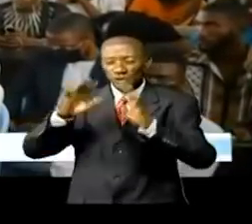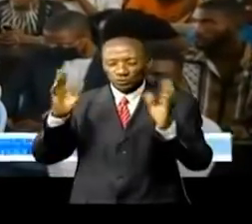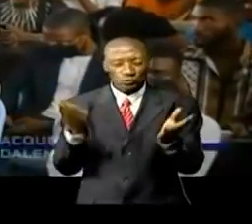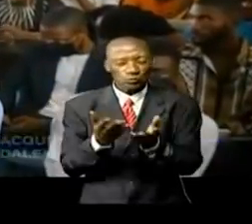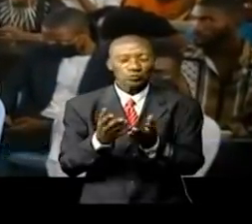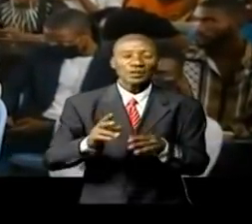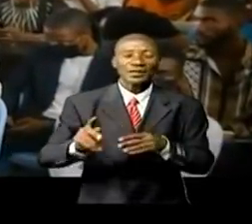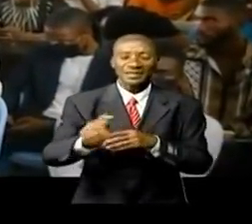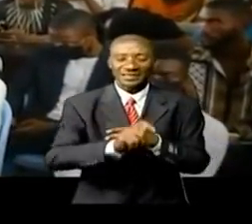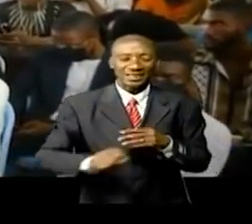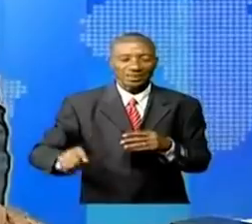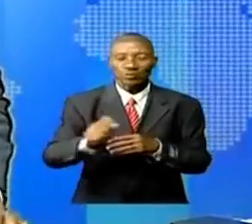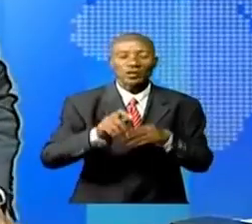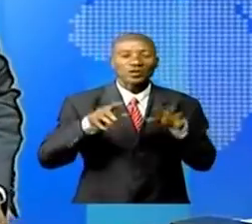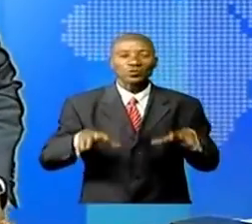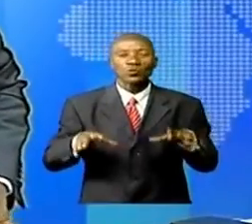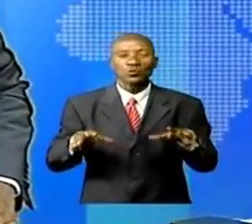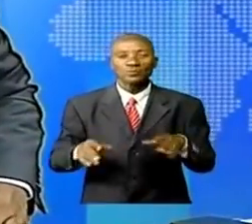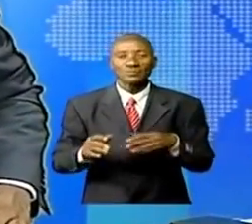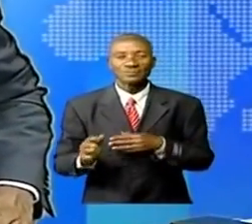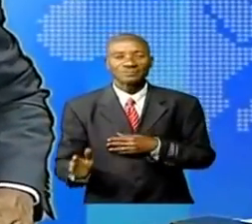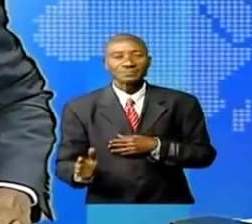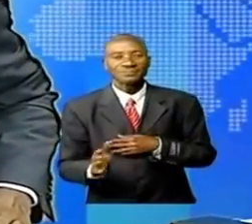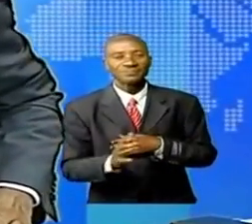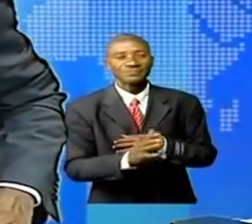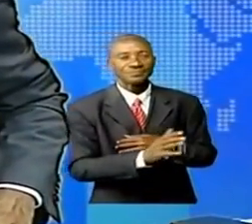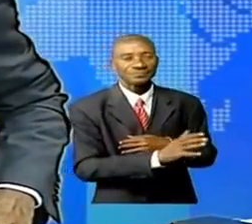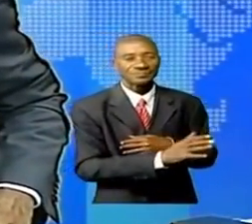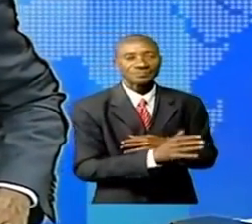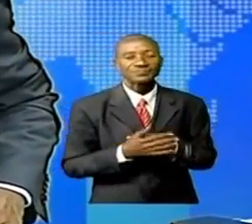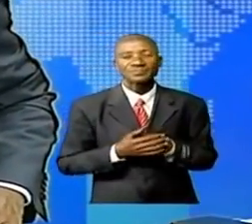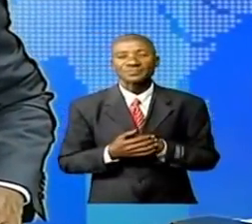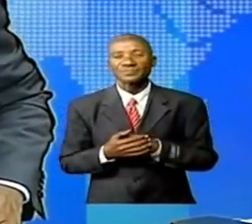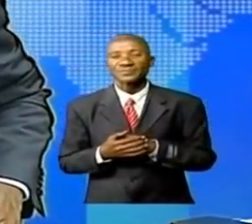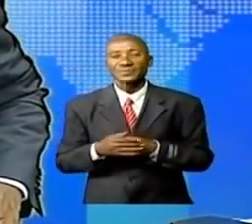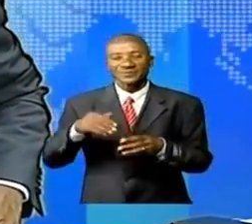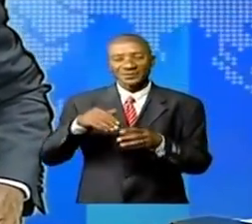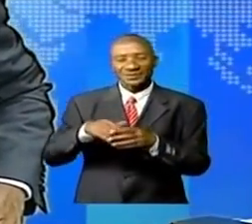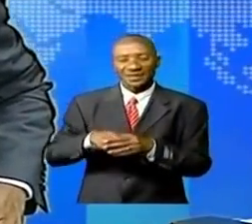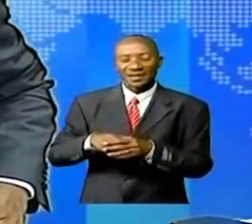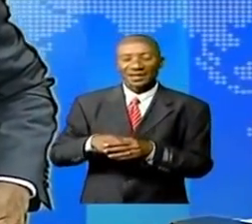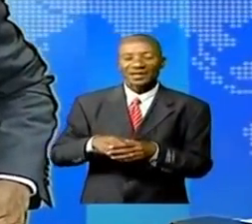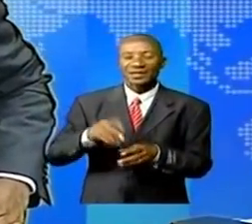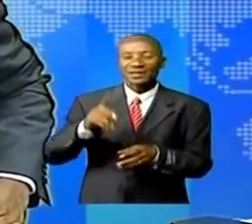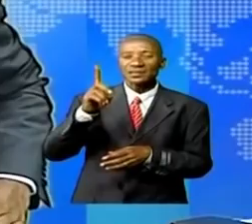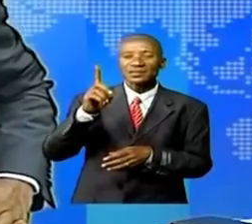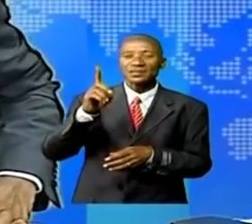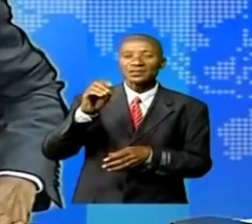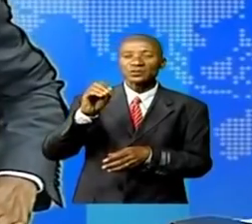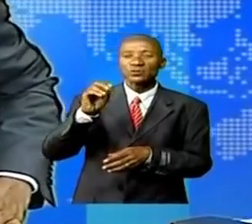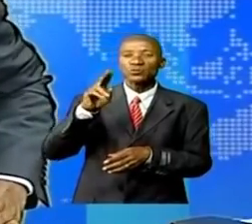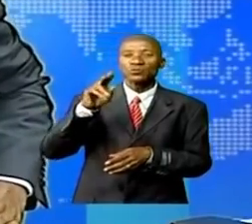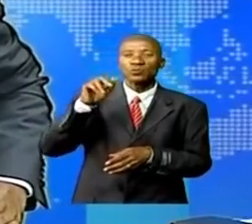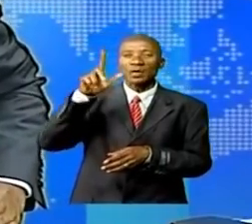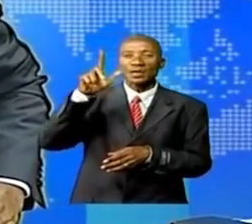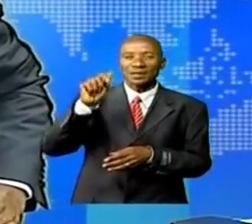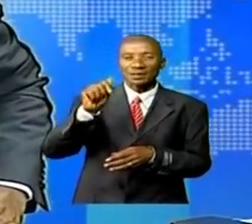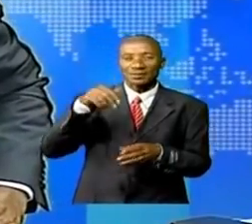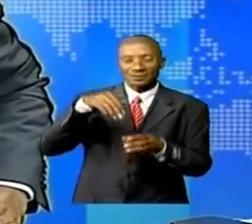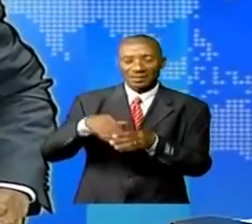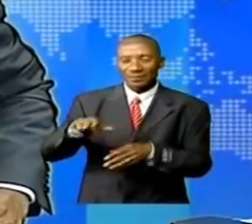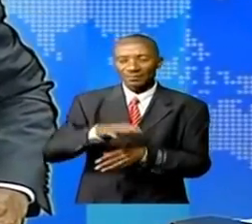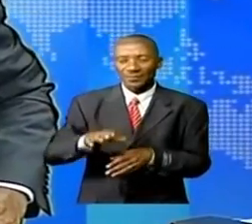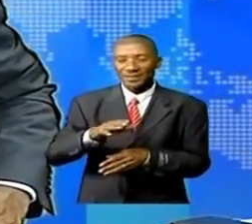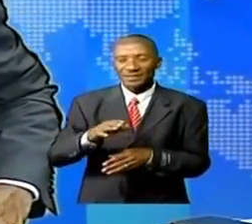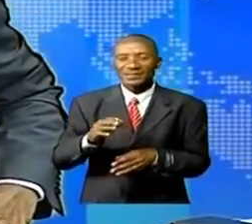territoires représentés. Et je le disais également à titre, la ville de Douala au Cameroun a accueilli la 33e réunion de la Commission des pays des